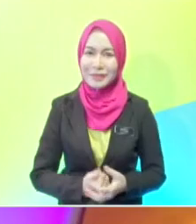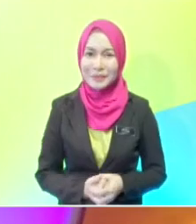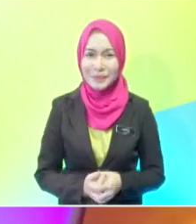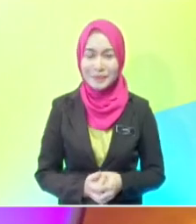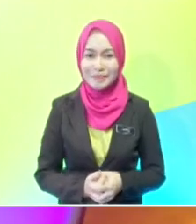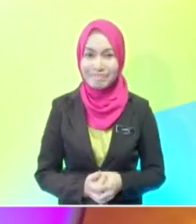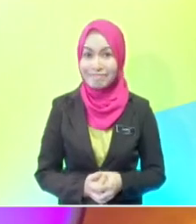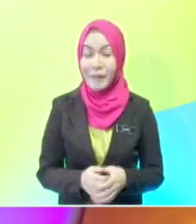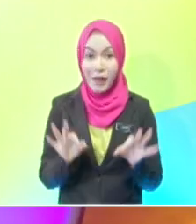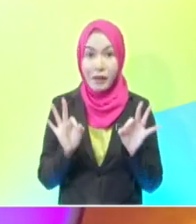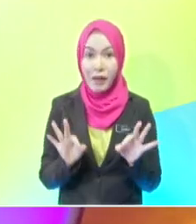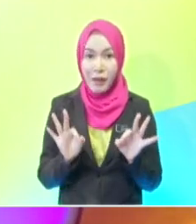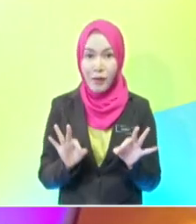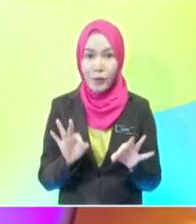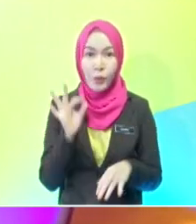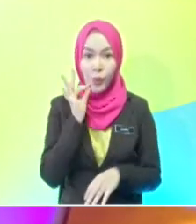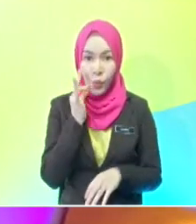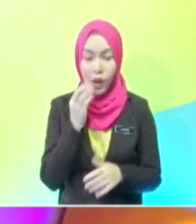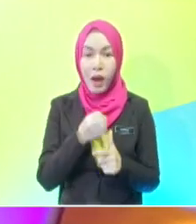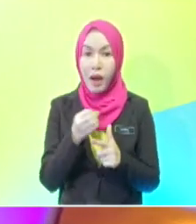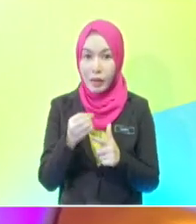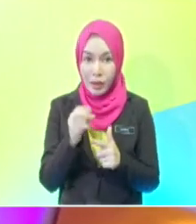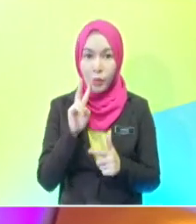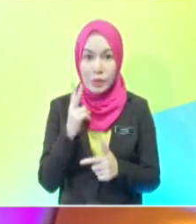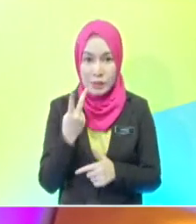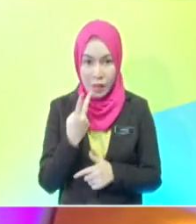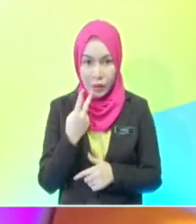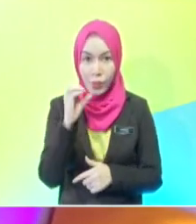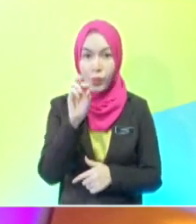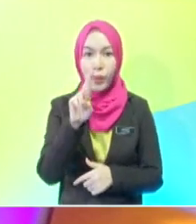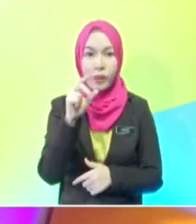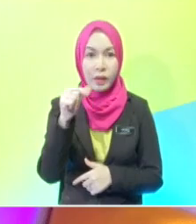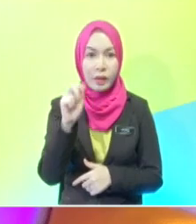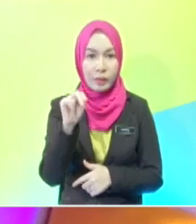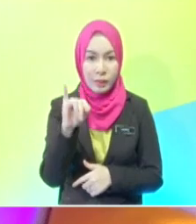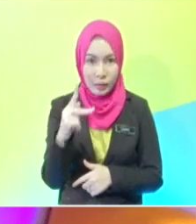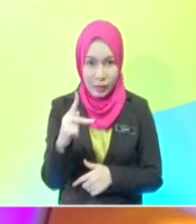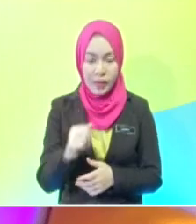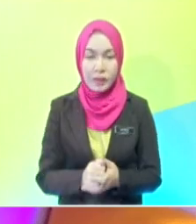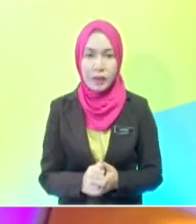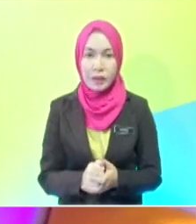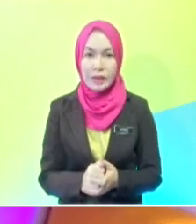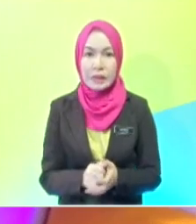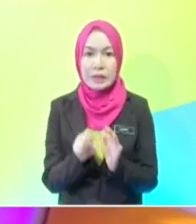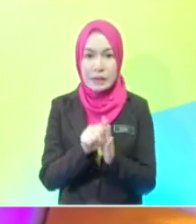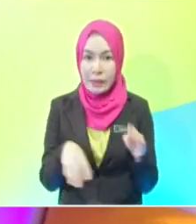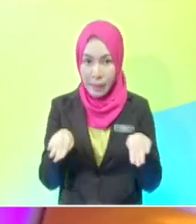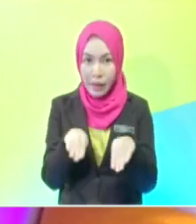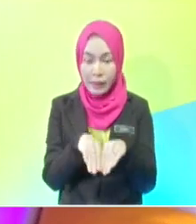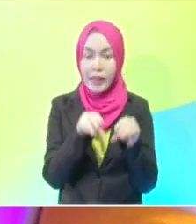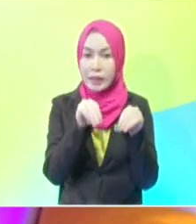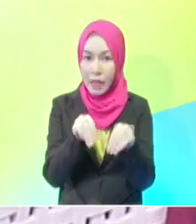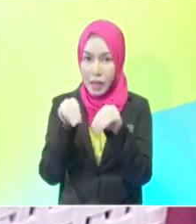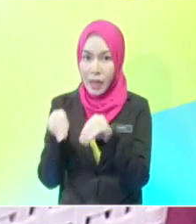kalau buah ataupun sayur-sayuran organik kita panggil dia sebagai tanaman organik tanaman organik nih